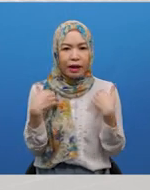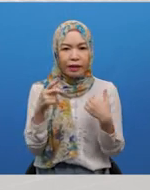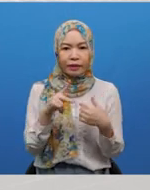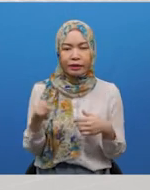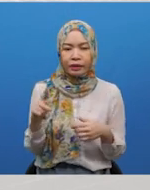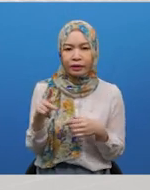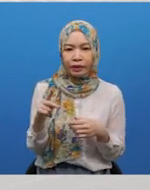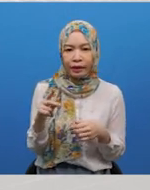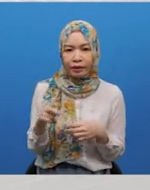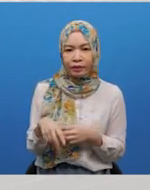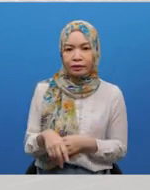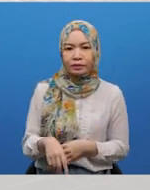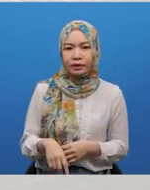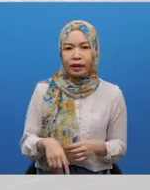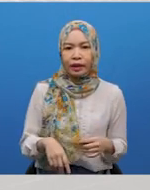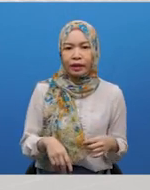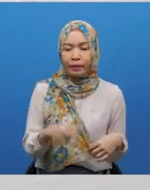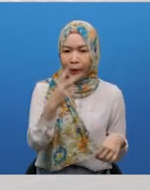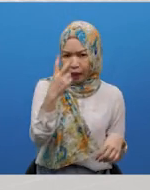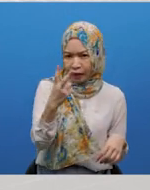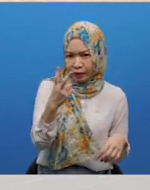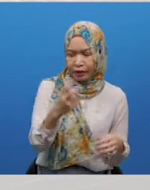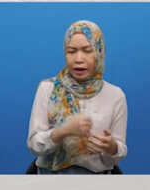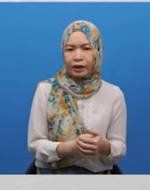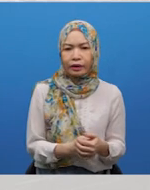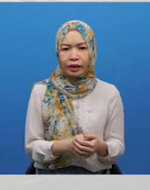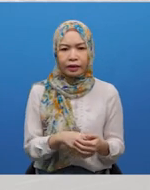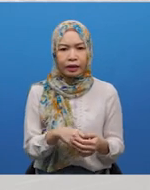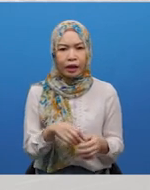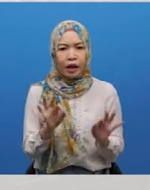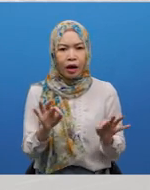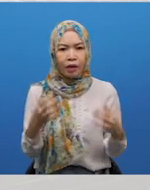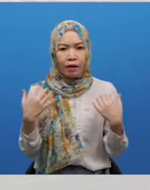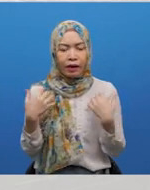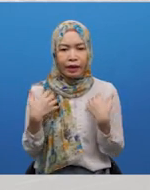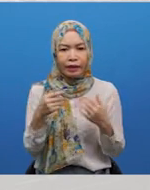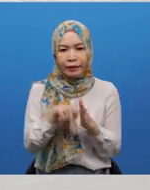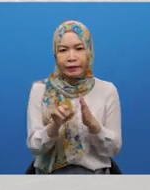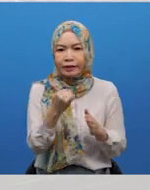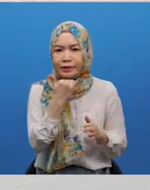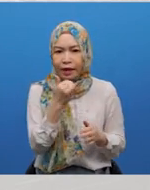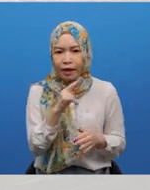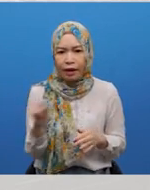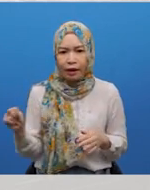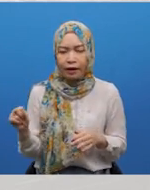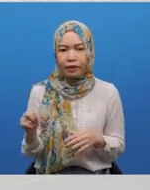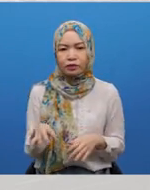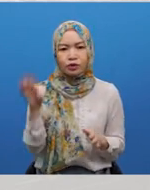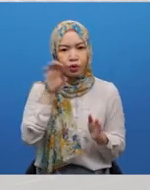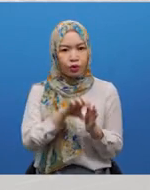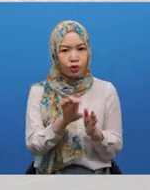rondaan secara lebih kerap bagi memastikan aktiviti jenayah seperti meragut,